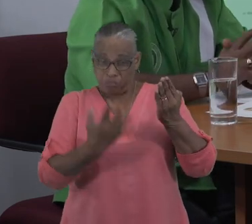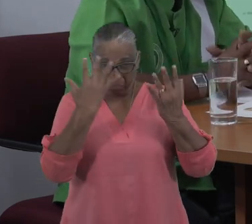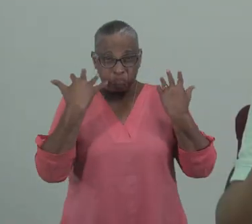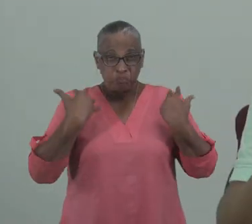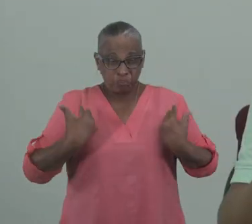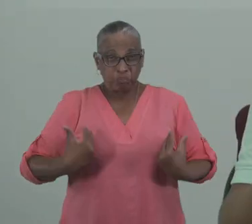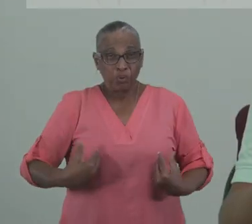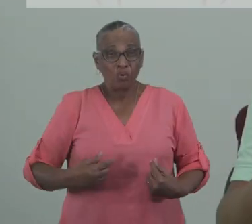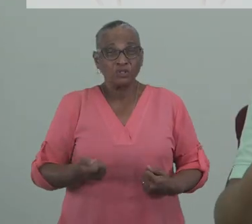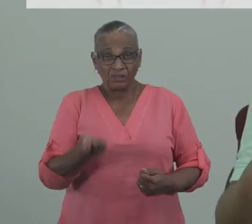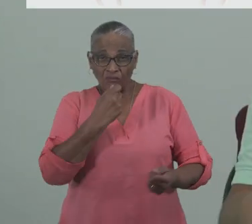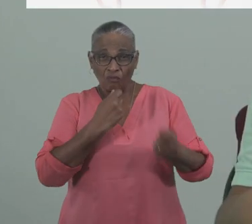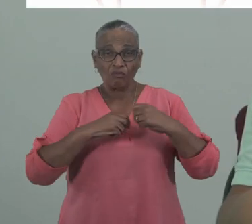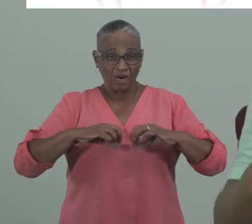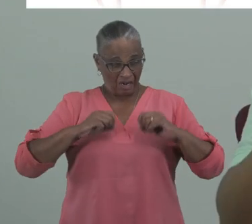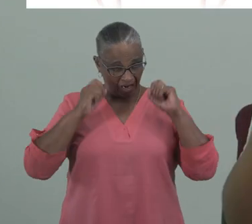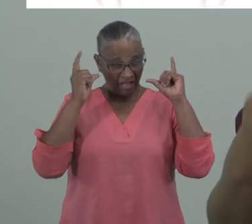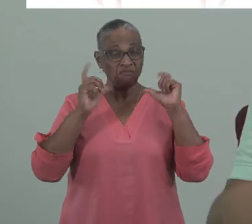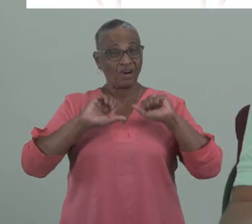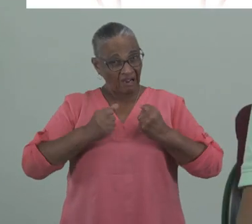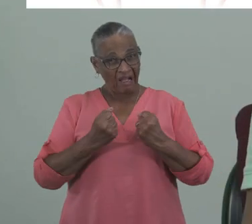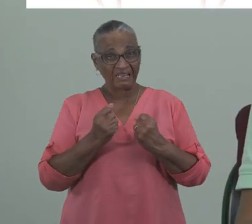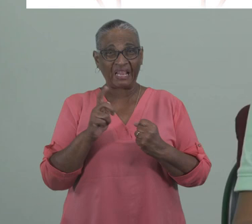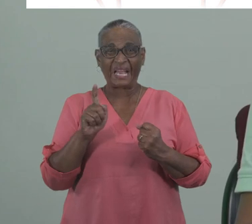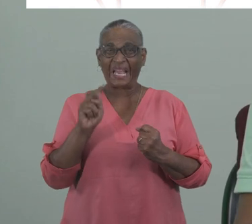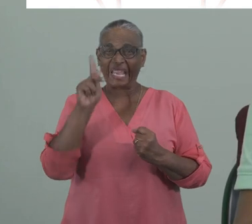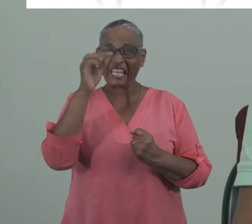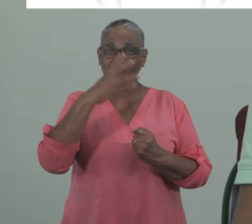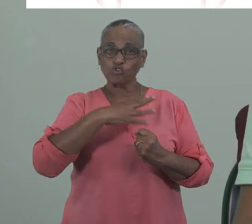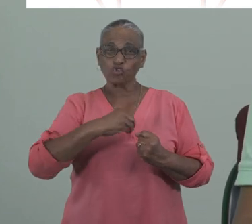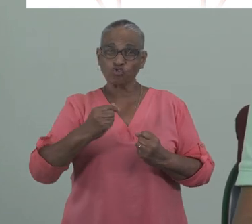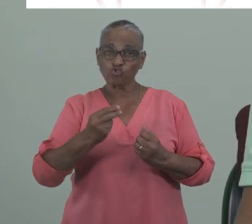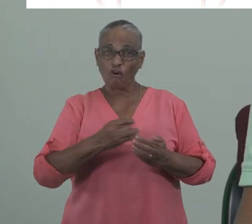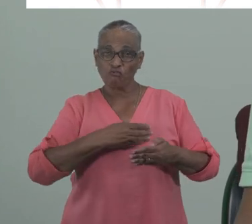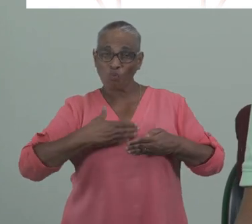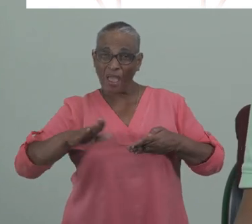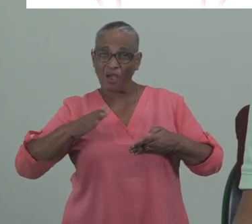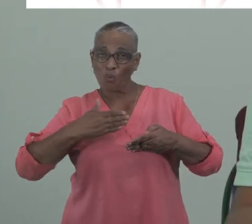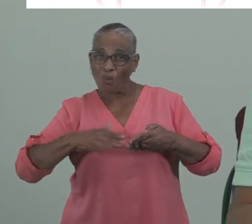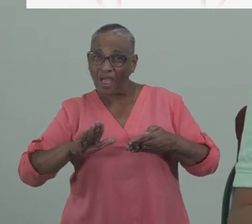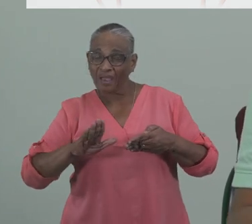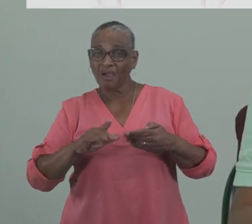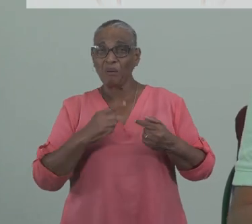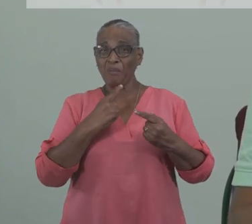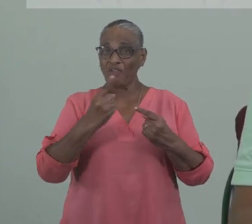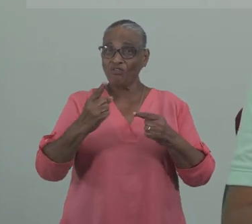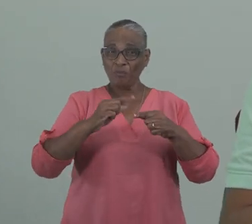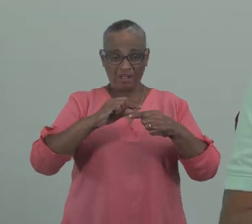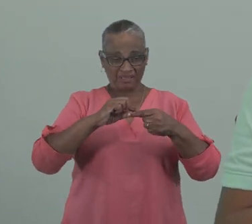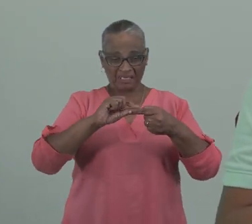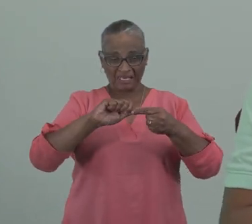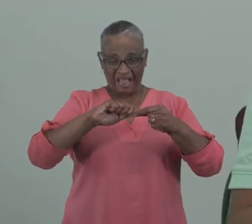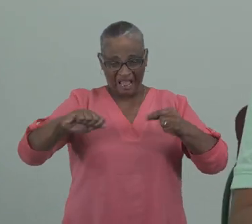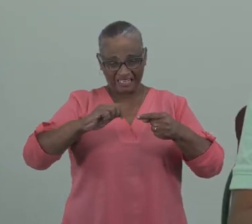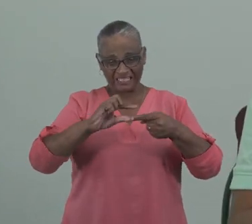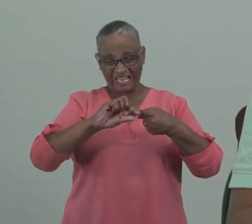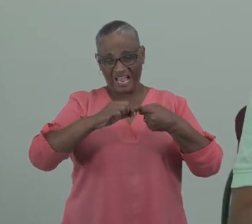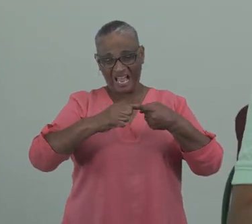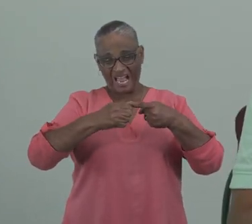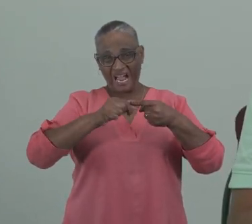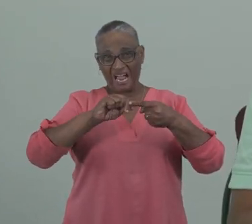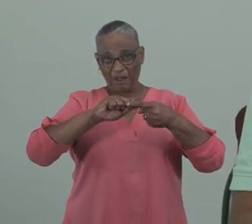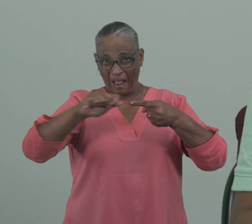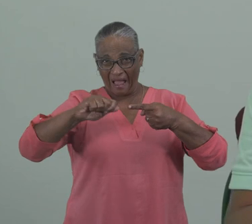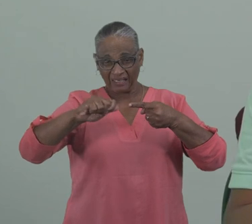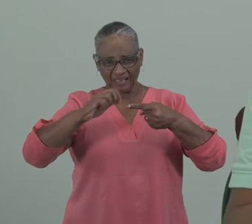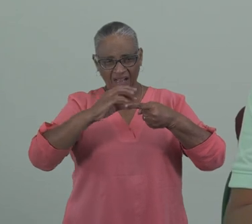bloed haalt ook gifstoffen uit de delen van het lichaam. Bijvoorbeeld, als je botai vinger